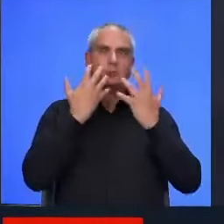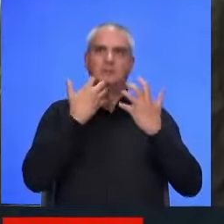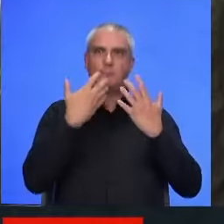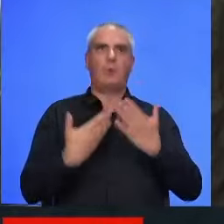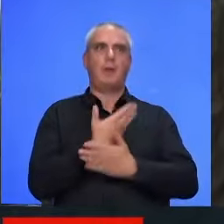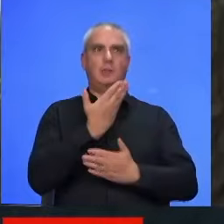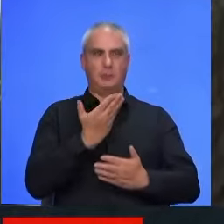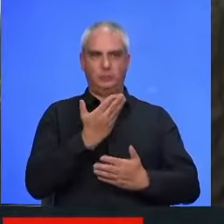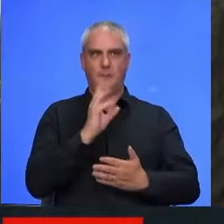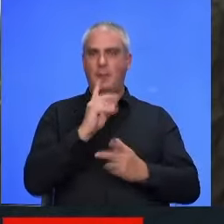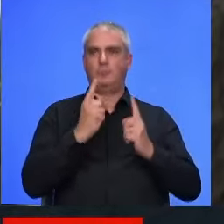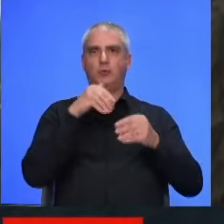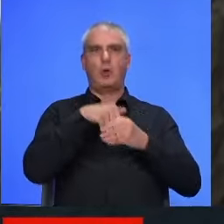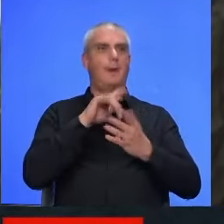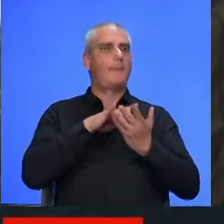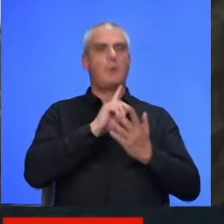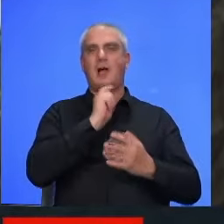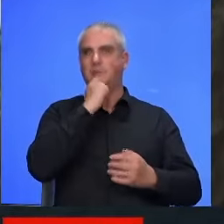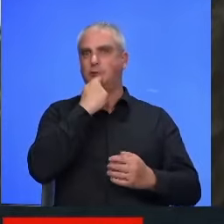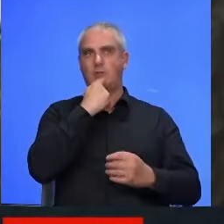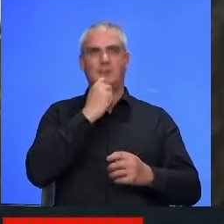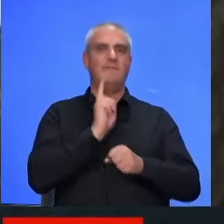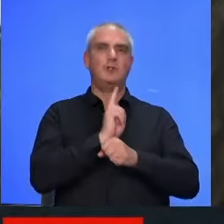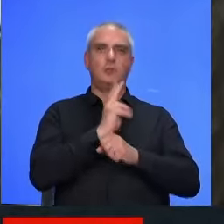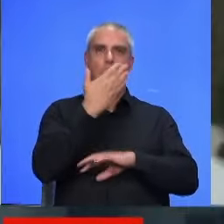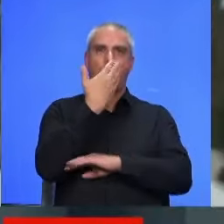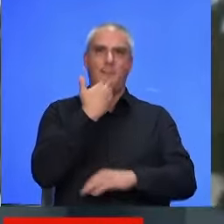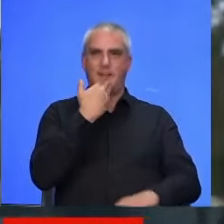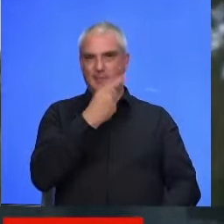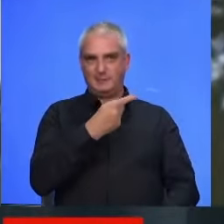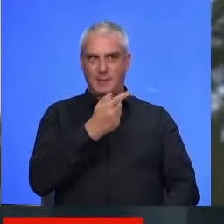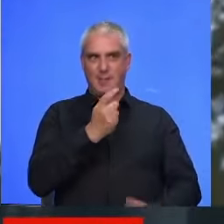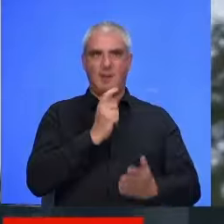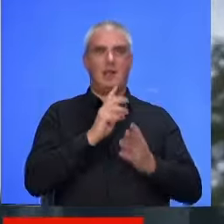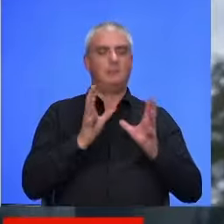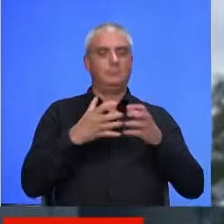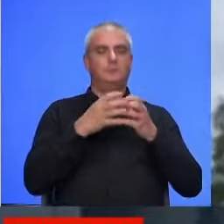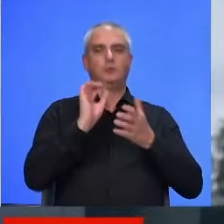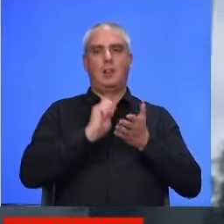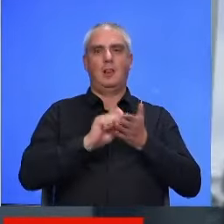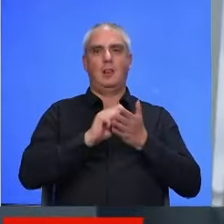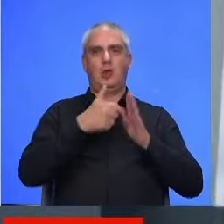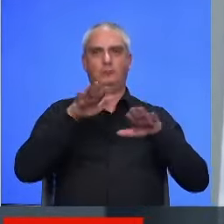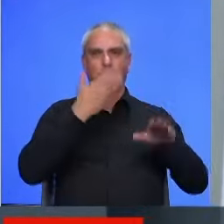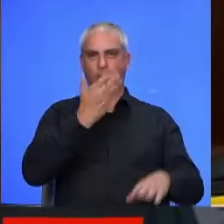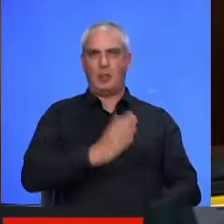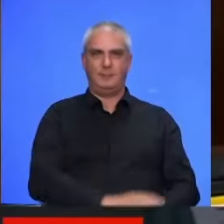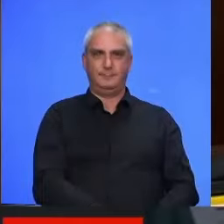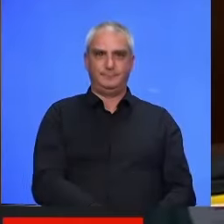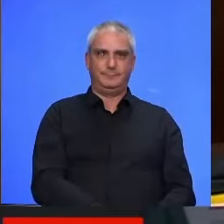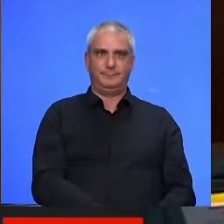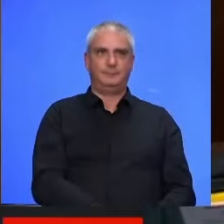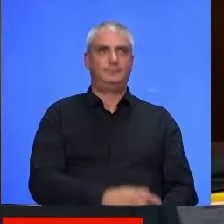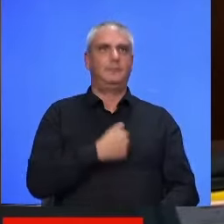חדשים על הנעשה במקום השמור והסודי ביותר במדינת ישראל, האקווריום של לשכת נתניהו. אני